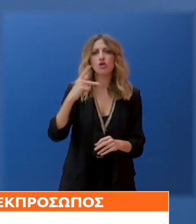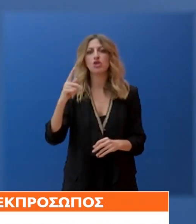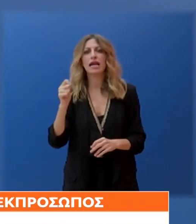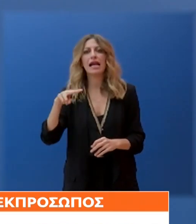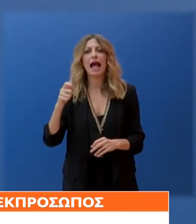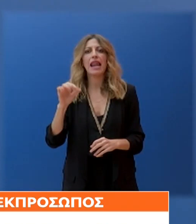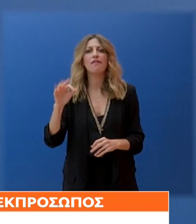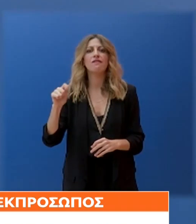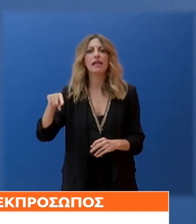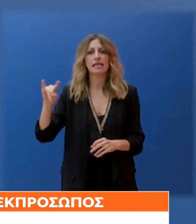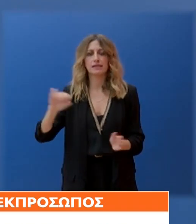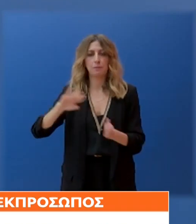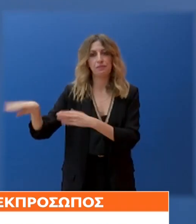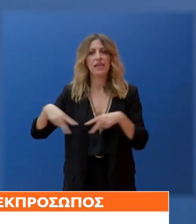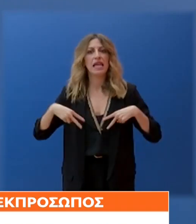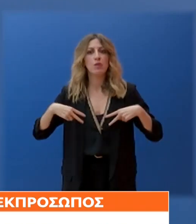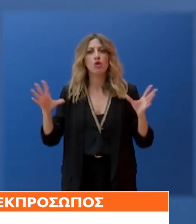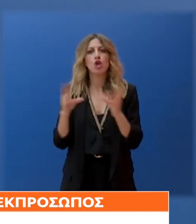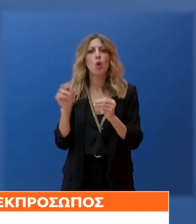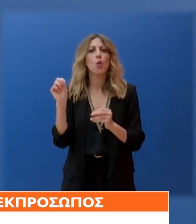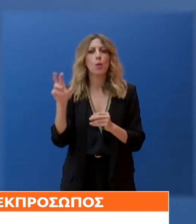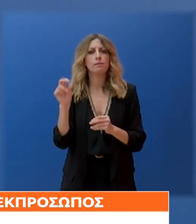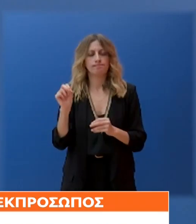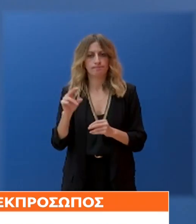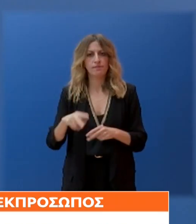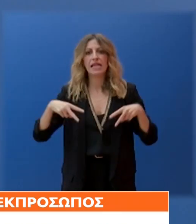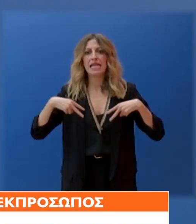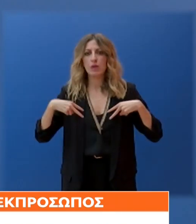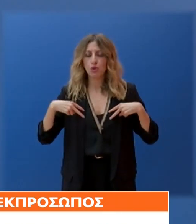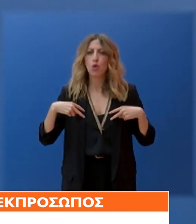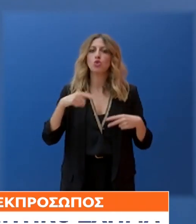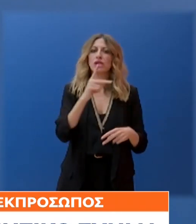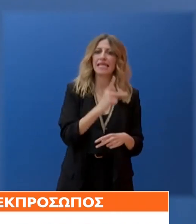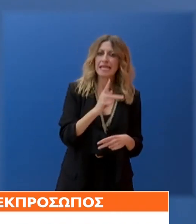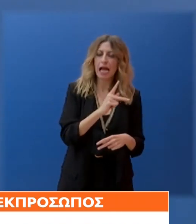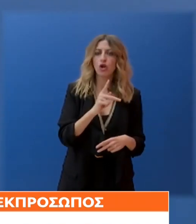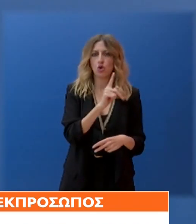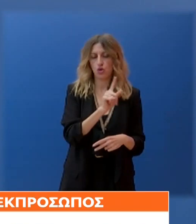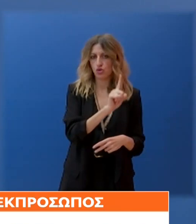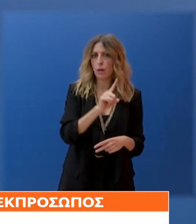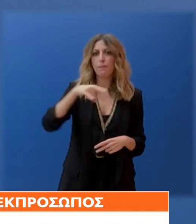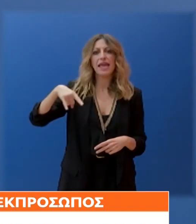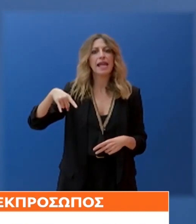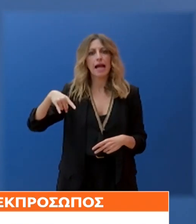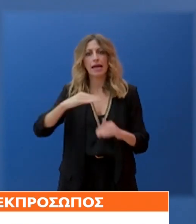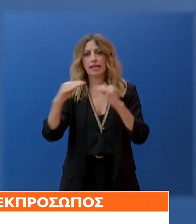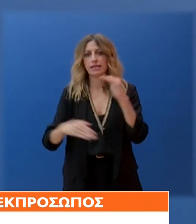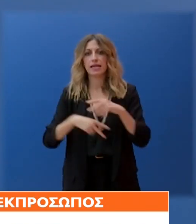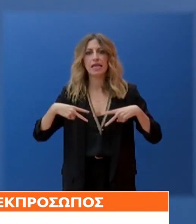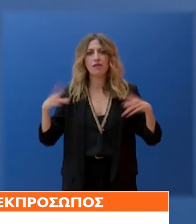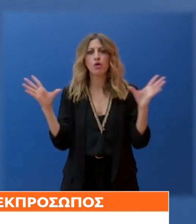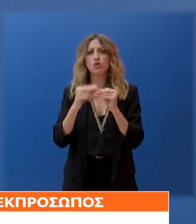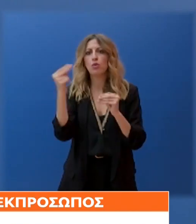Υπουργείο Ψηφιακής Διακυβέρνησης. Υπουργός Κυριάκος Πιερακάκης. Υφυπουργός Αρμόδιος για θέματα